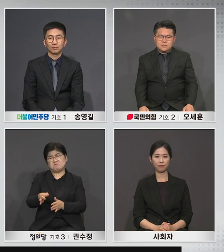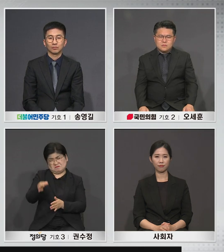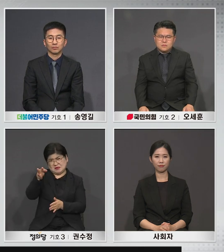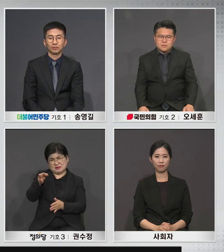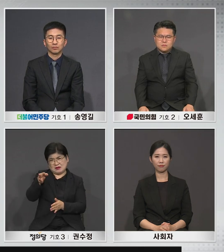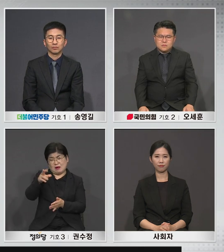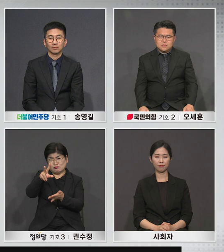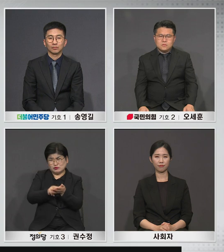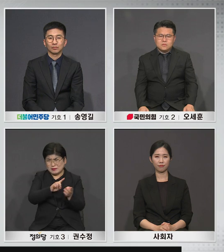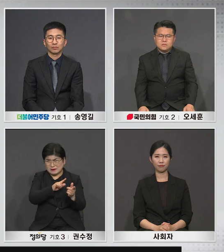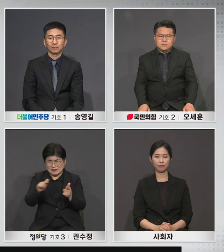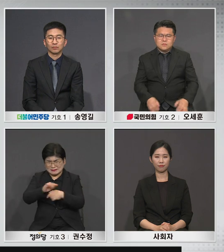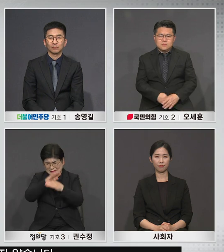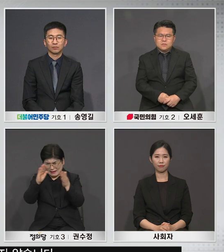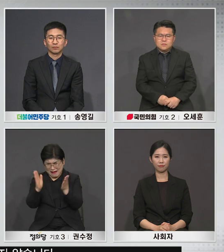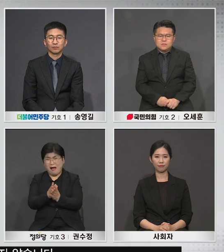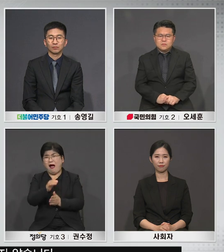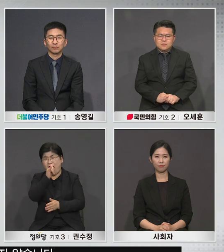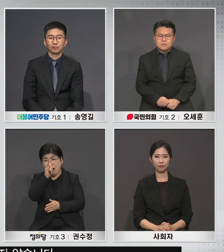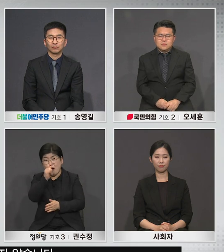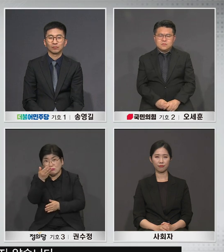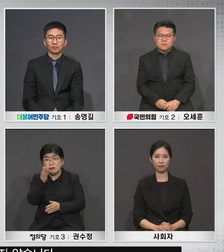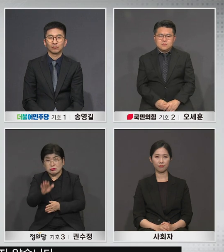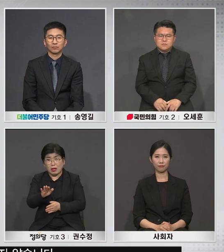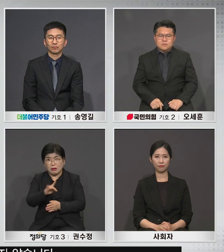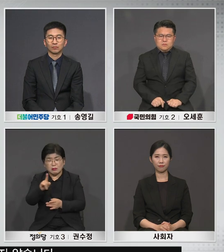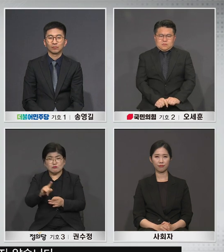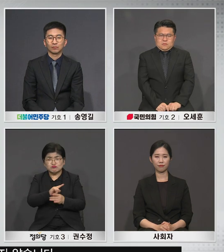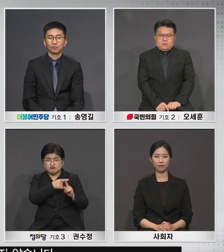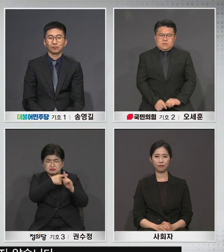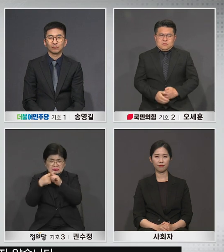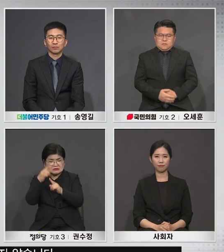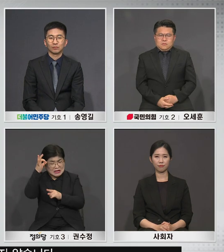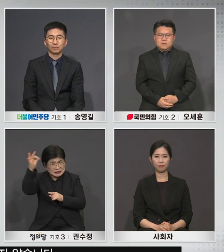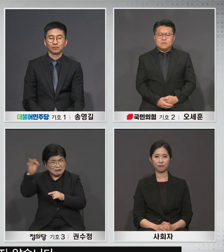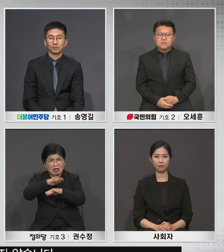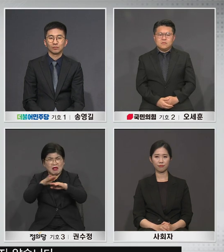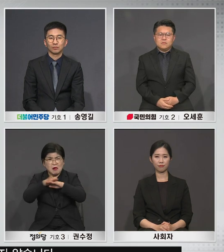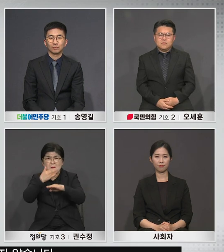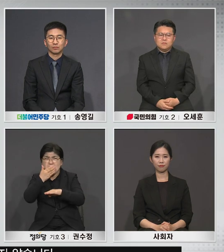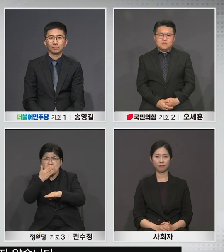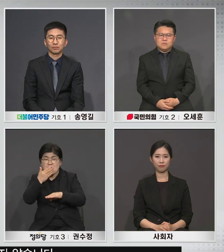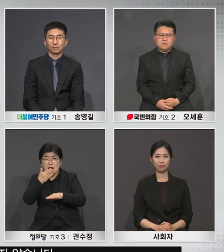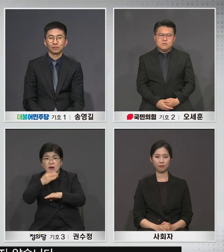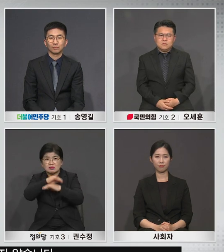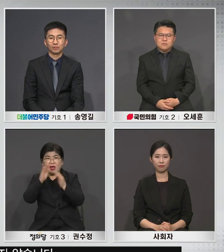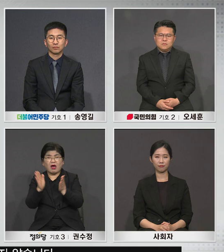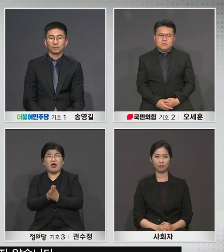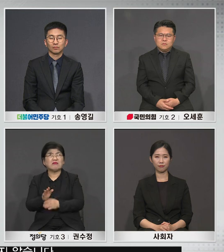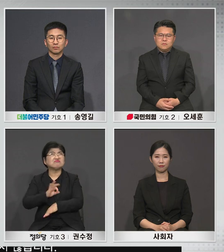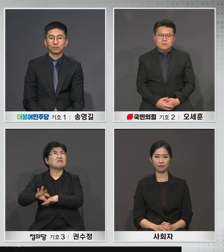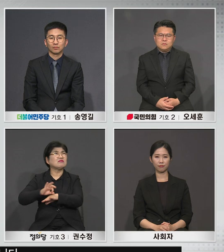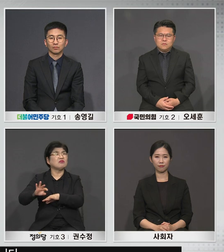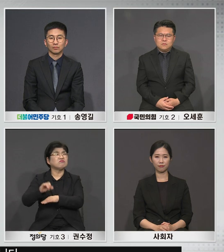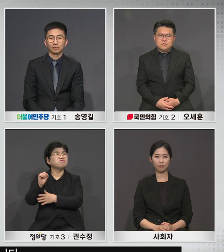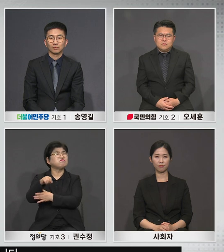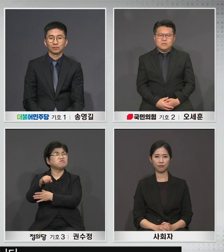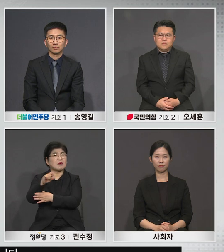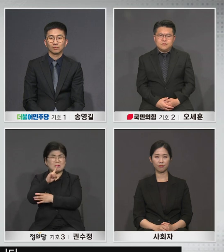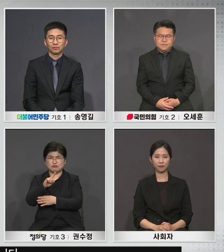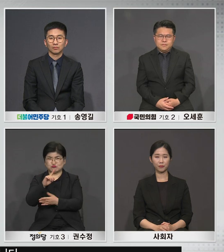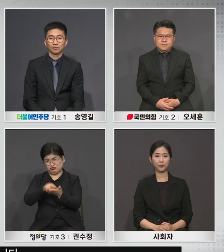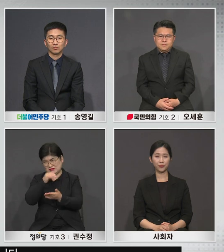문제점을 하나하나 다 가지고 있음에도 불구하고 무엇이든지 상상하면 된다는 방식으로 이렇게 문제 제기를 퉁치고 지나가는 거 대단히 문제적입니다. 네.